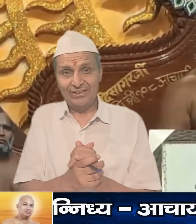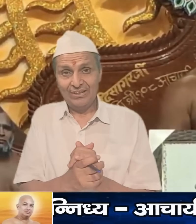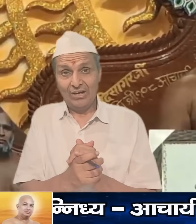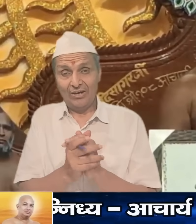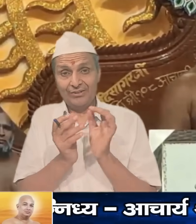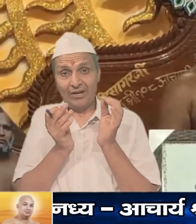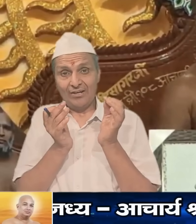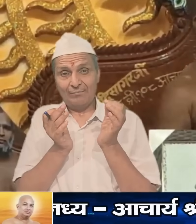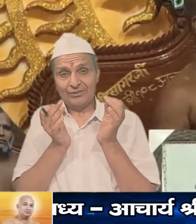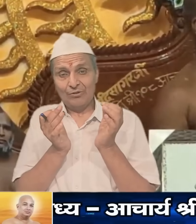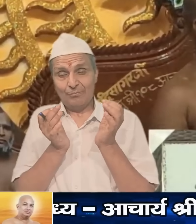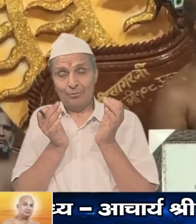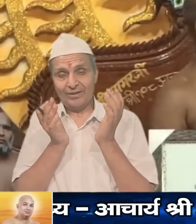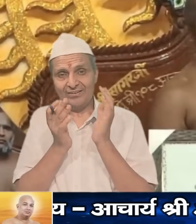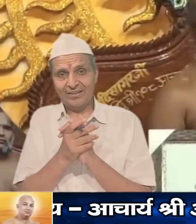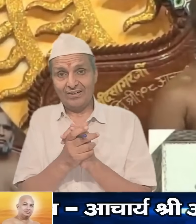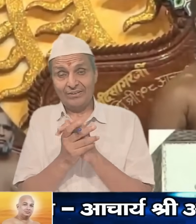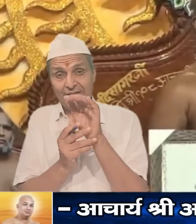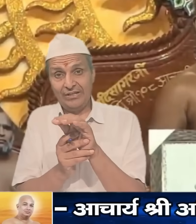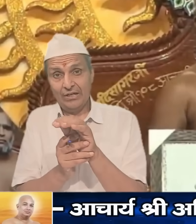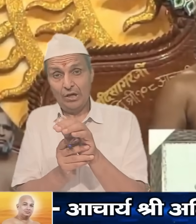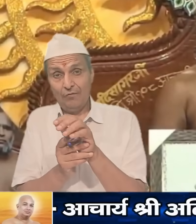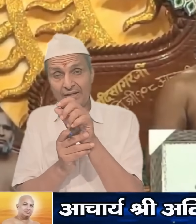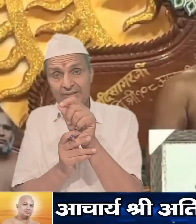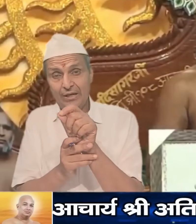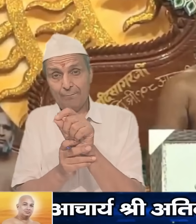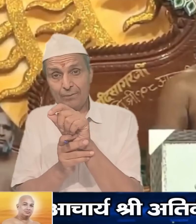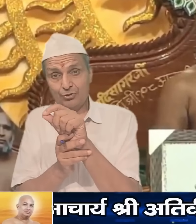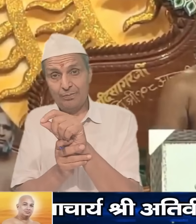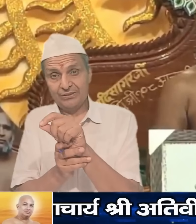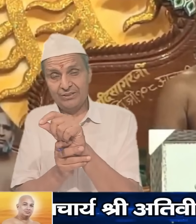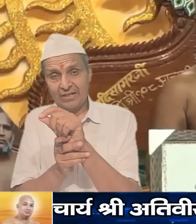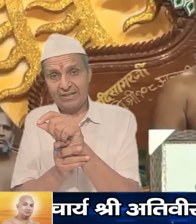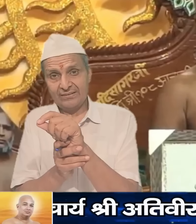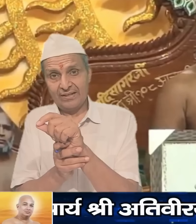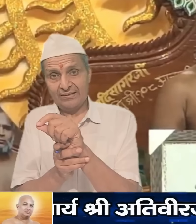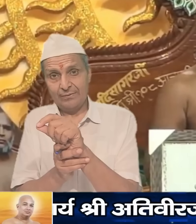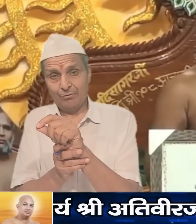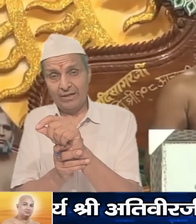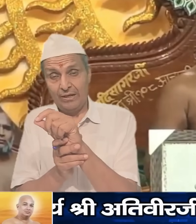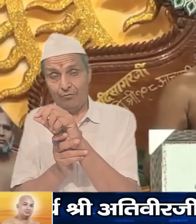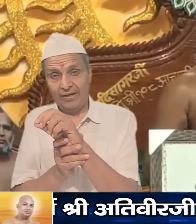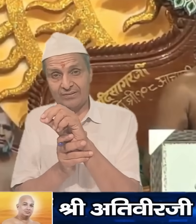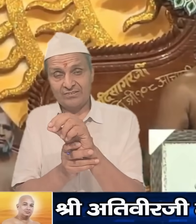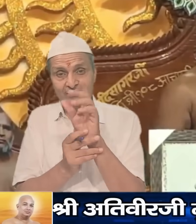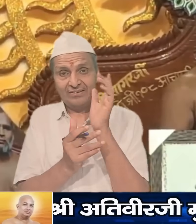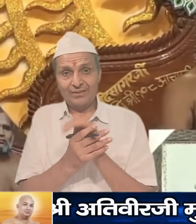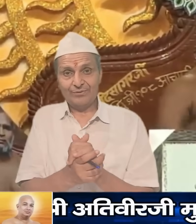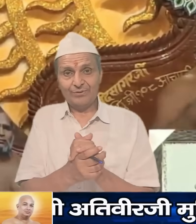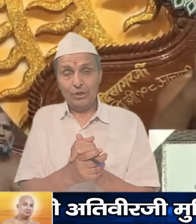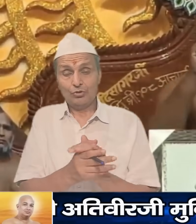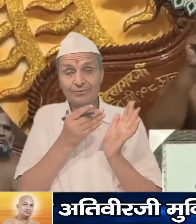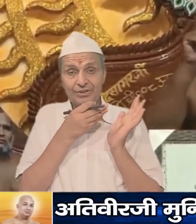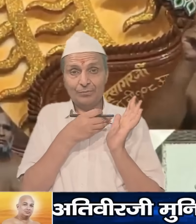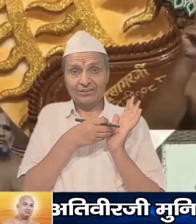बता कहती थी 18 भाषाओं का पूरा ज्ञान था। यही नहीं, वे कहते थे पशु पक्षी क्या कह रहे चाह रहे हैं इसमें बोल रहे हैं वह तक समझ लेते